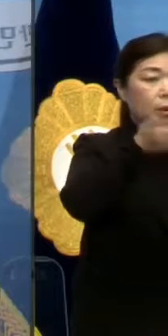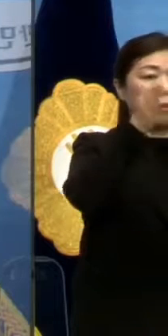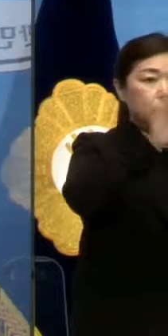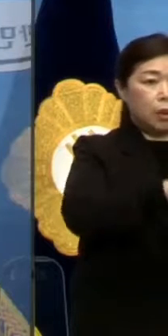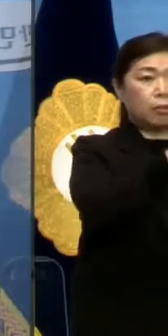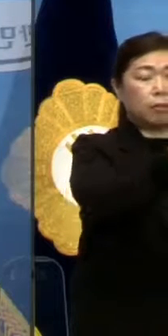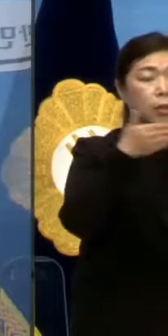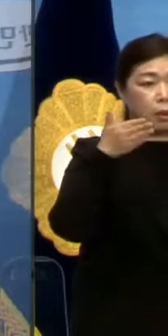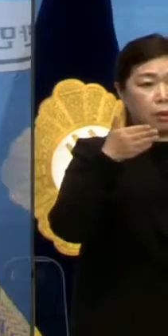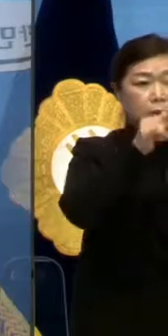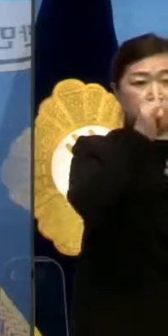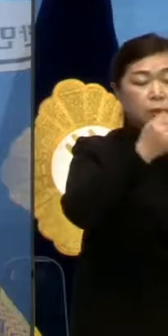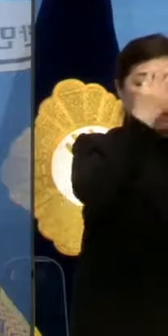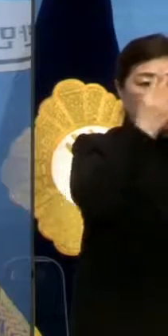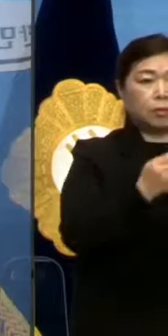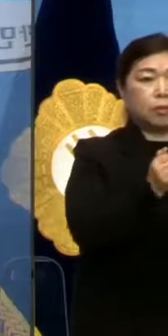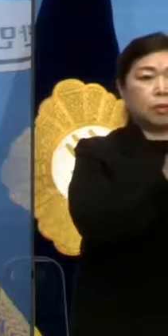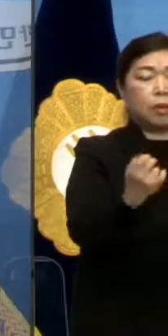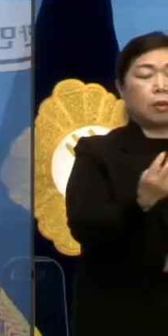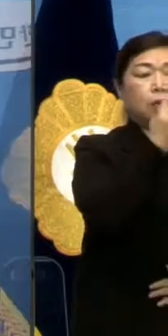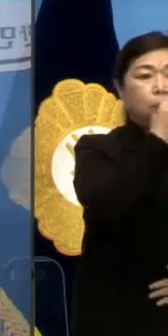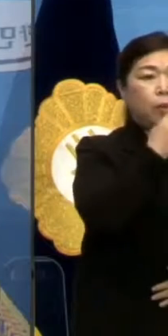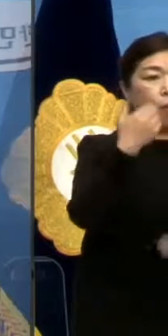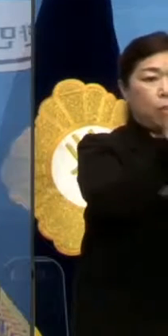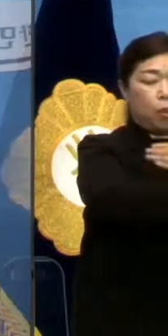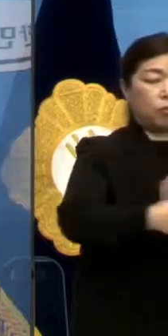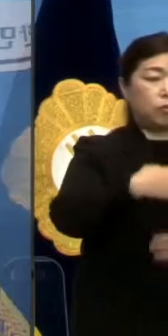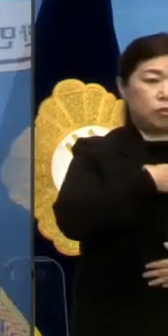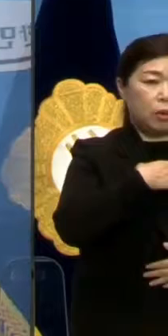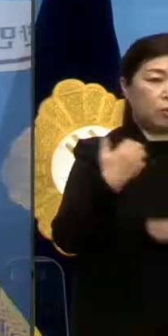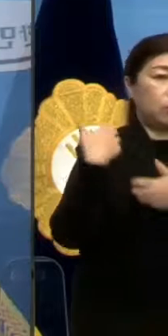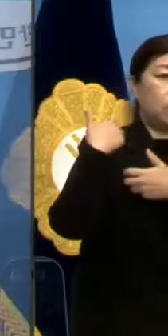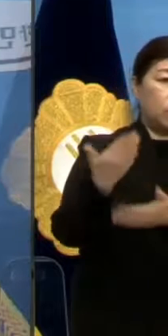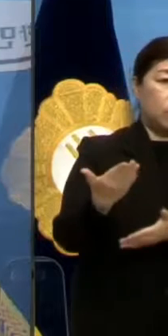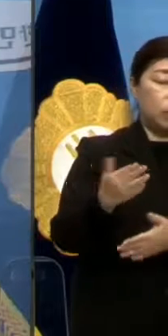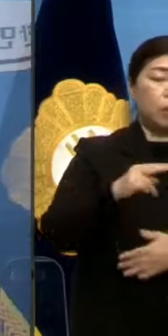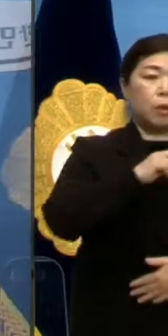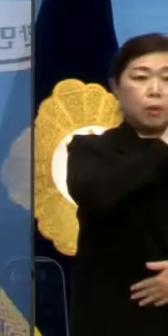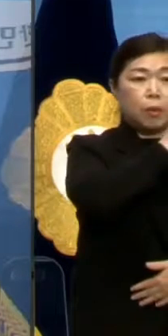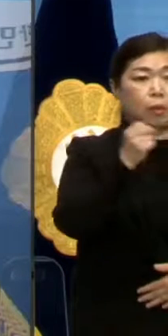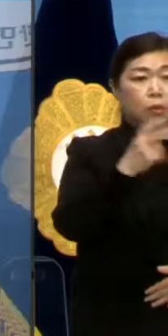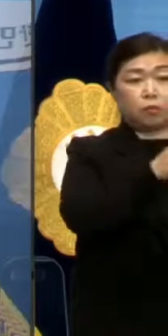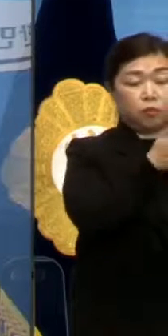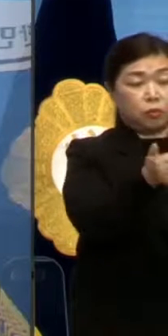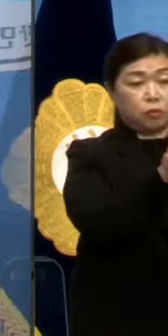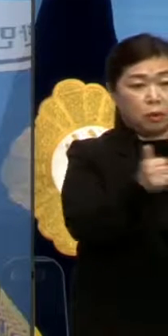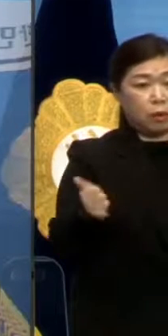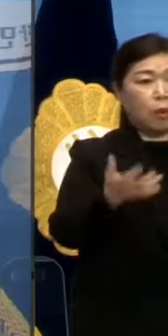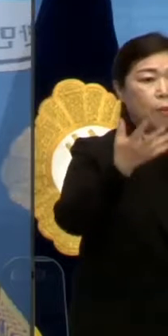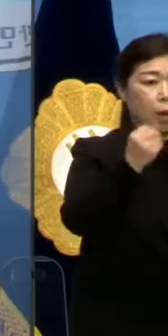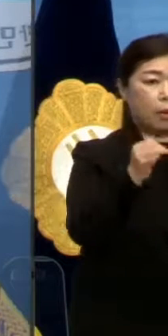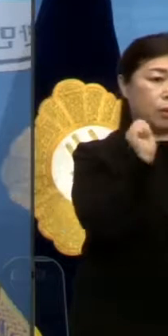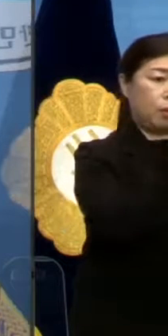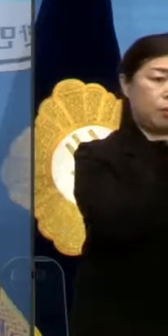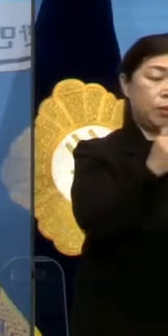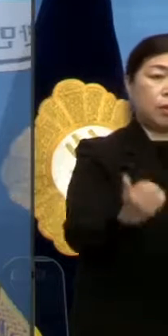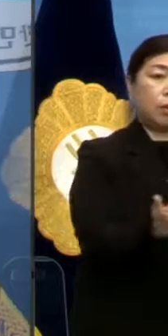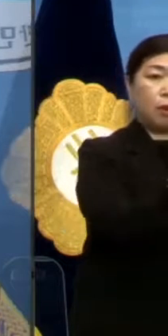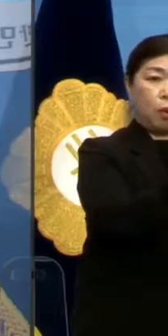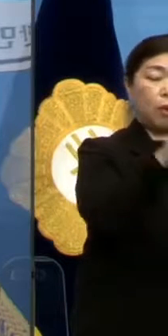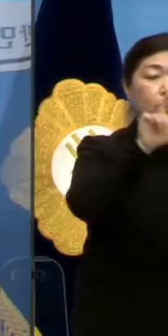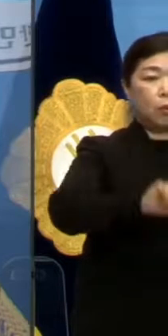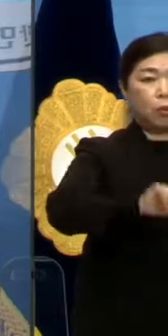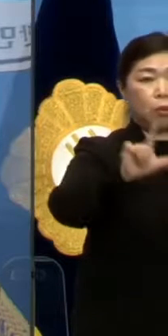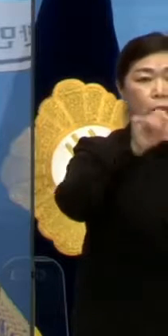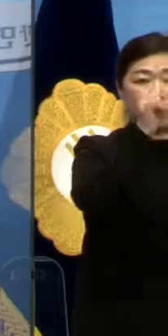등 수감자들의 생명, 신체의 위험을 방치하고 사망자와 수많은 감염자를 발생하게 하는